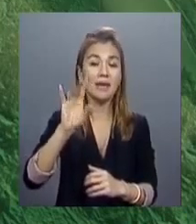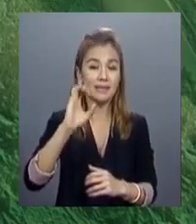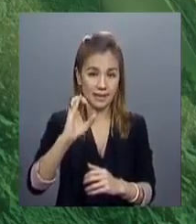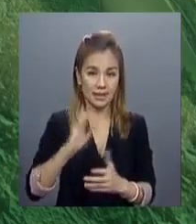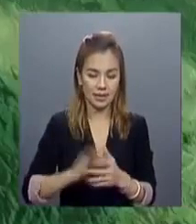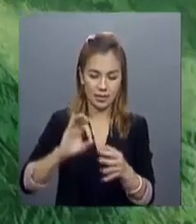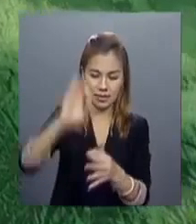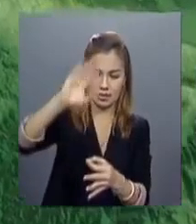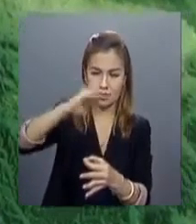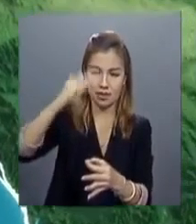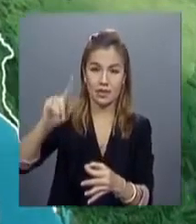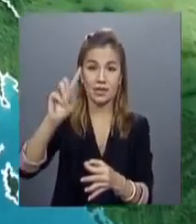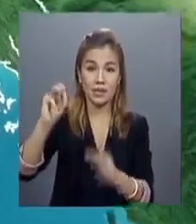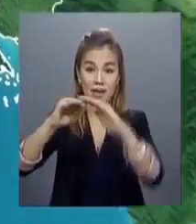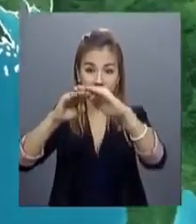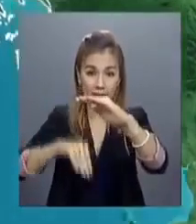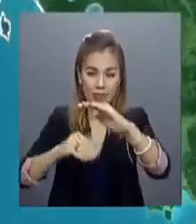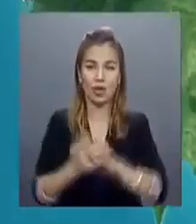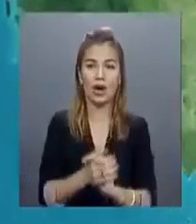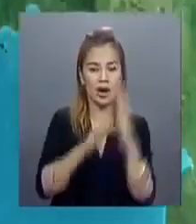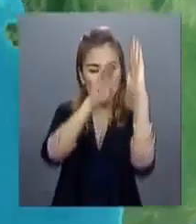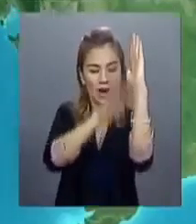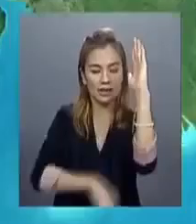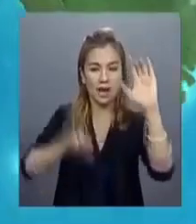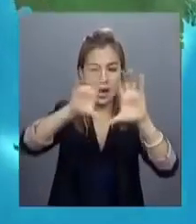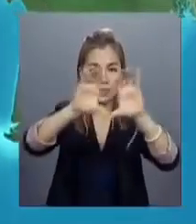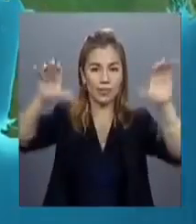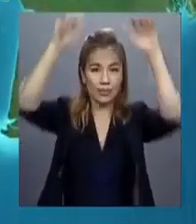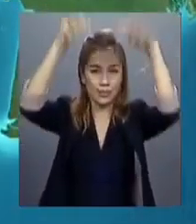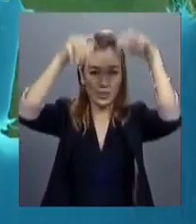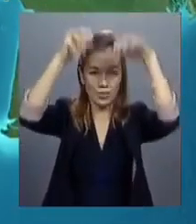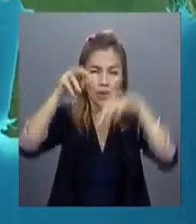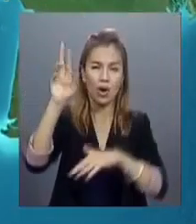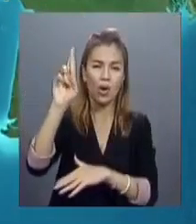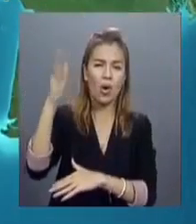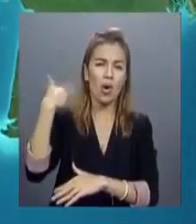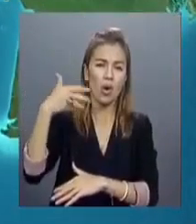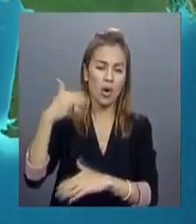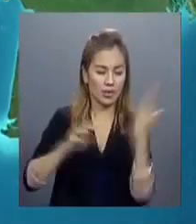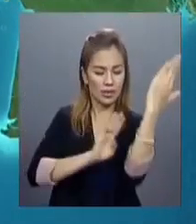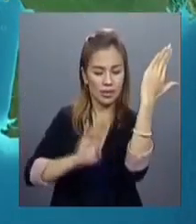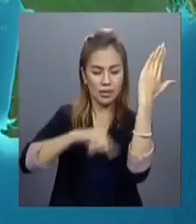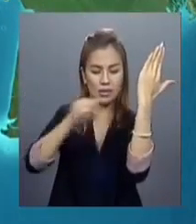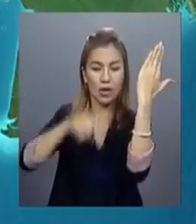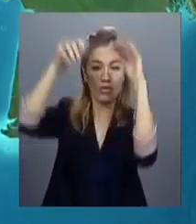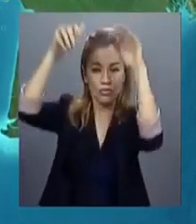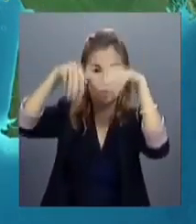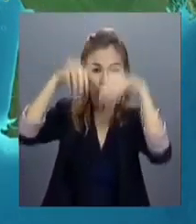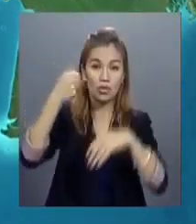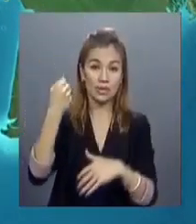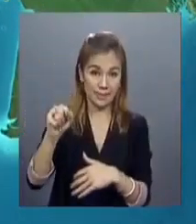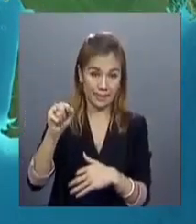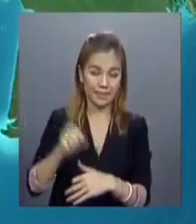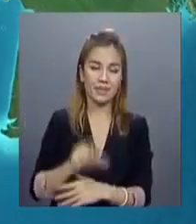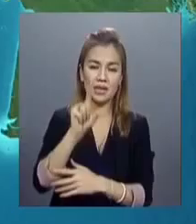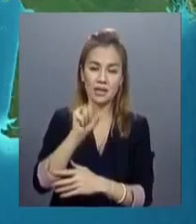กว่า1เมตรภาคใต้มีเมฆบางส่วนอากาศร้อนในตอนกลางวันส่วนทางด้านฝั่งอ่าวไทยมีฝน 10% ของพื้นที่อุณหภูมิระ